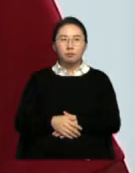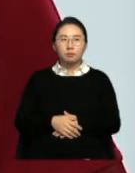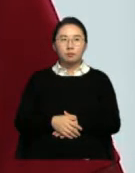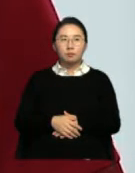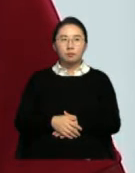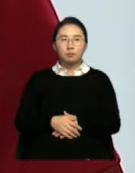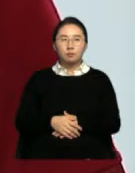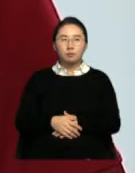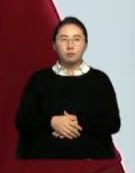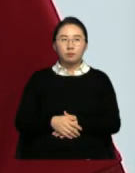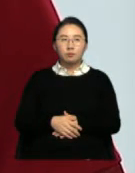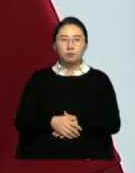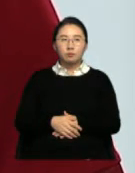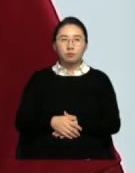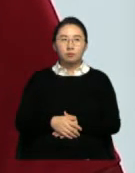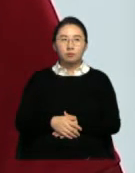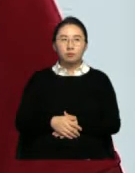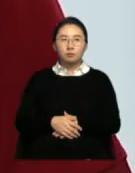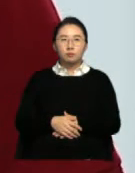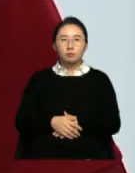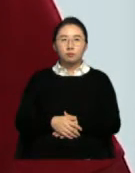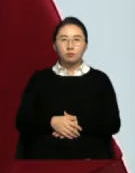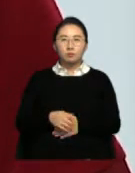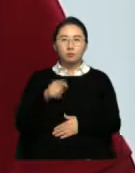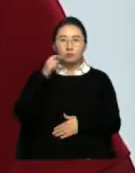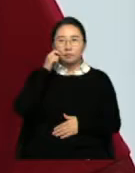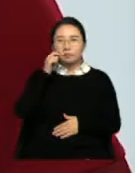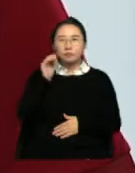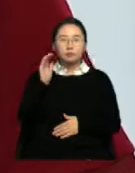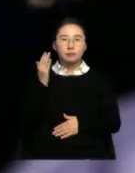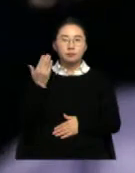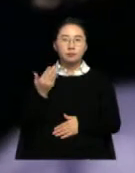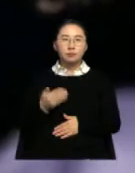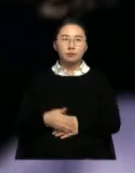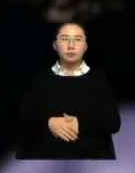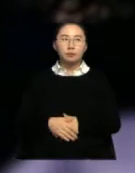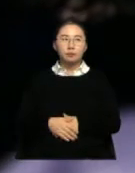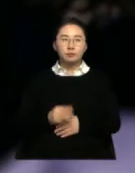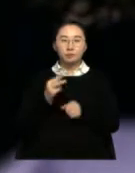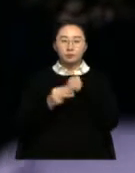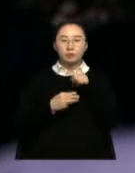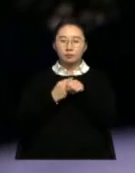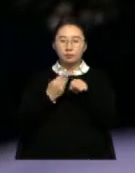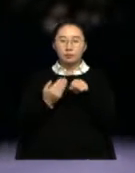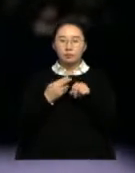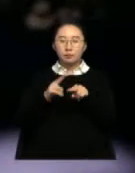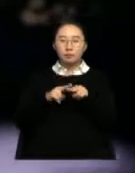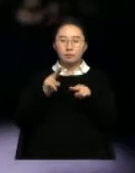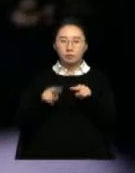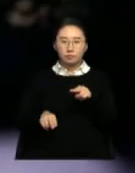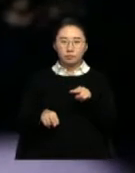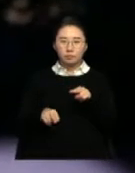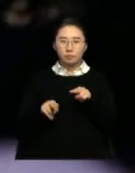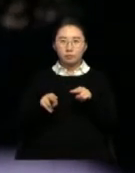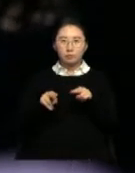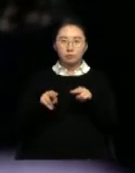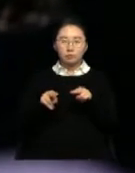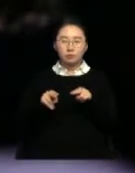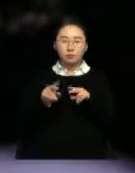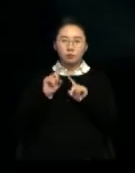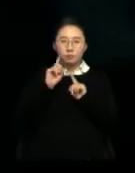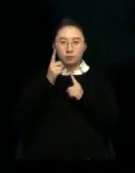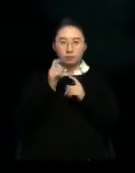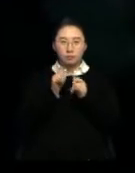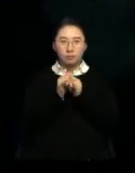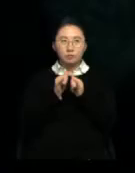그래서 상당히 내 그 인기스타입니다. 3년 전 은퇴한 이상욱 씨도 새로운 인생을